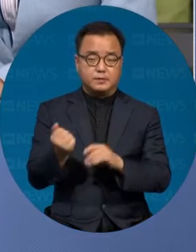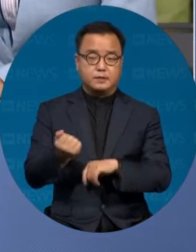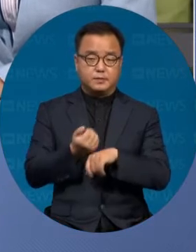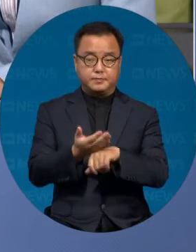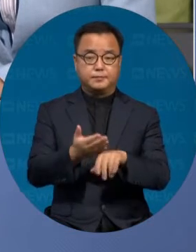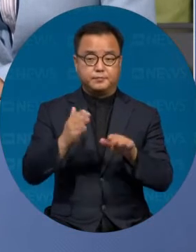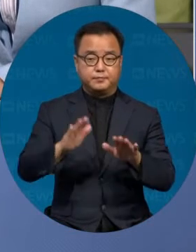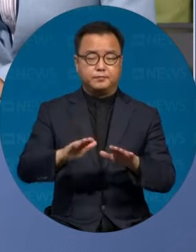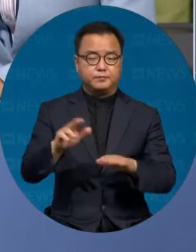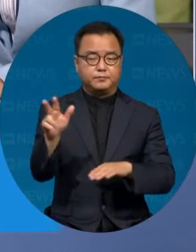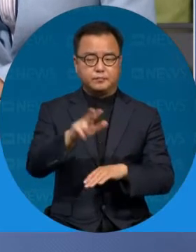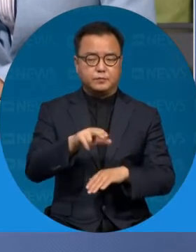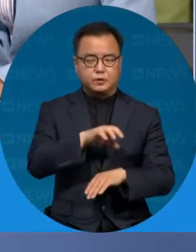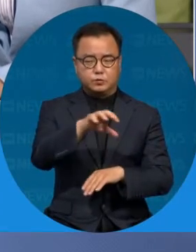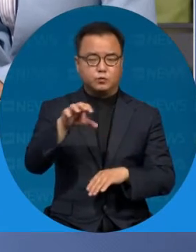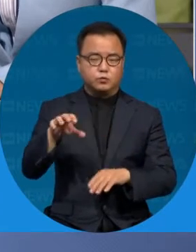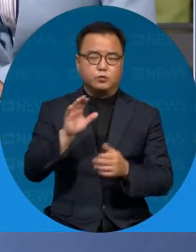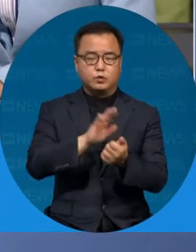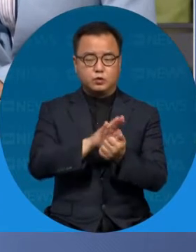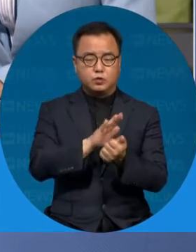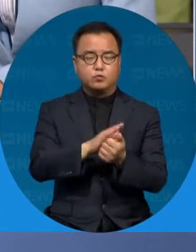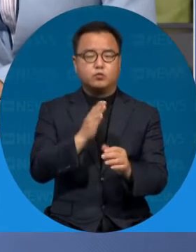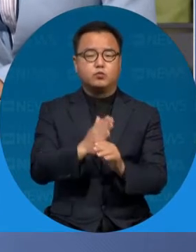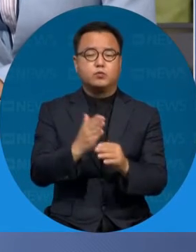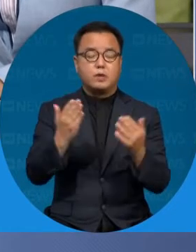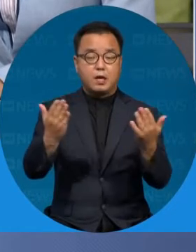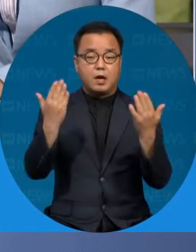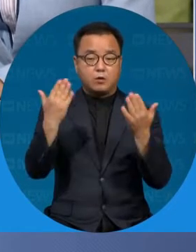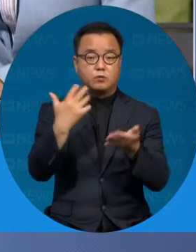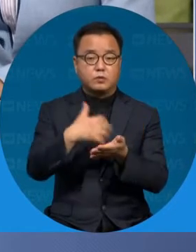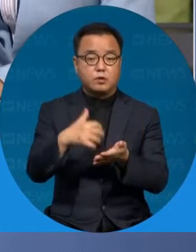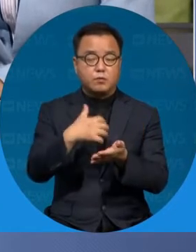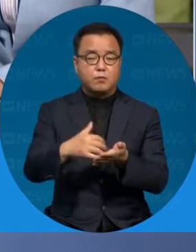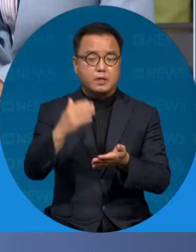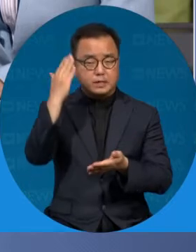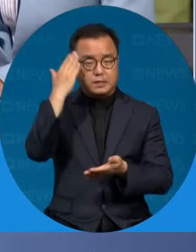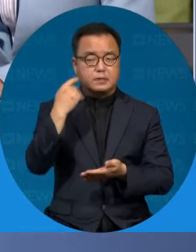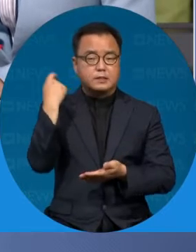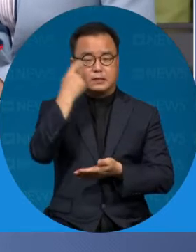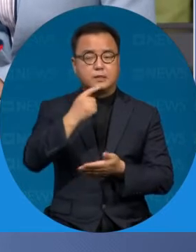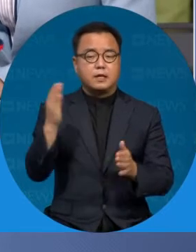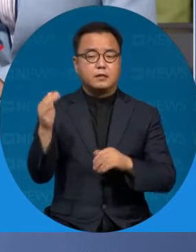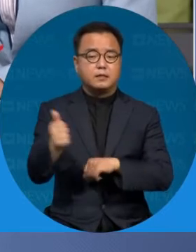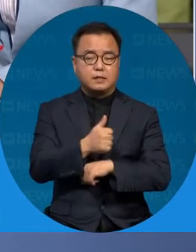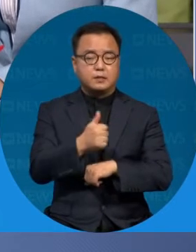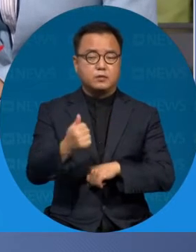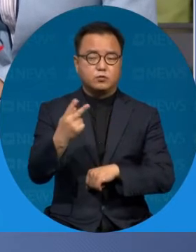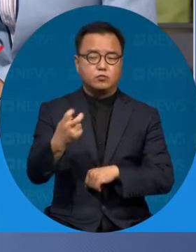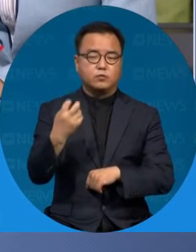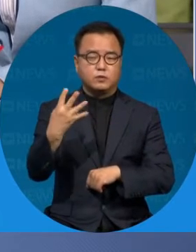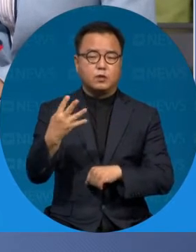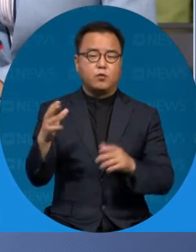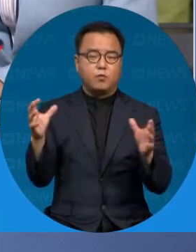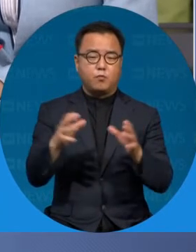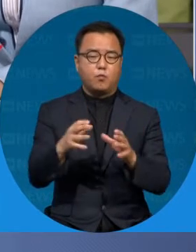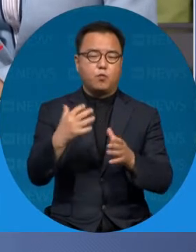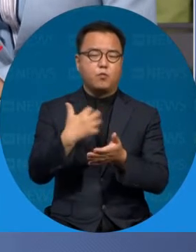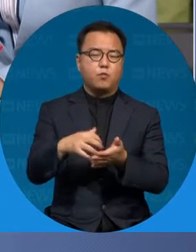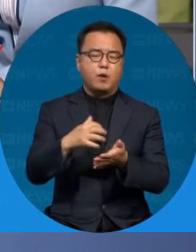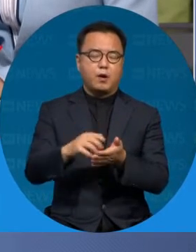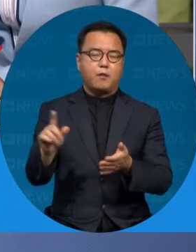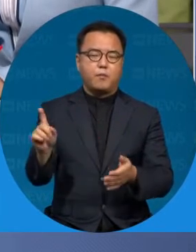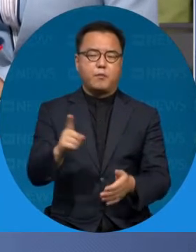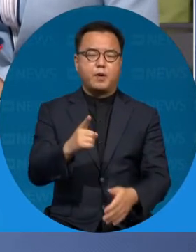미국 전역에서 지원을 벌이고 있는 대학은 앞선 흑인 대학 24곳을 포함해서 총 150여 곳으로